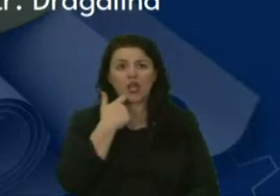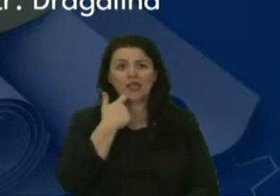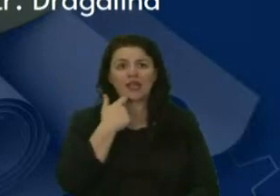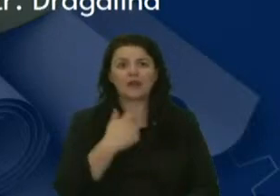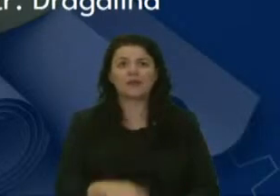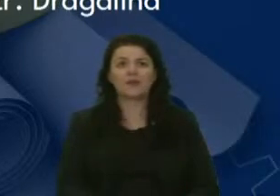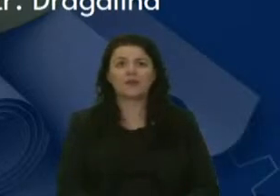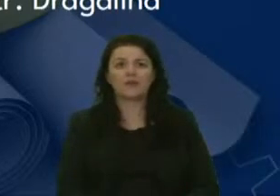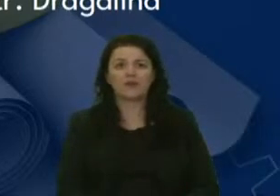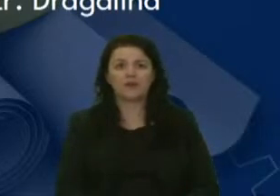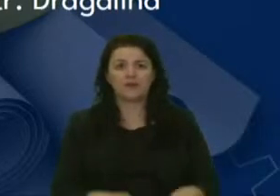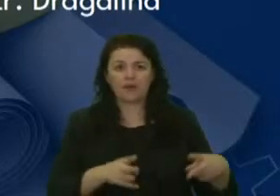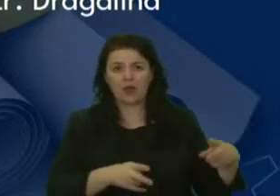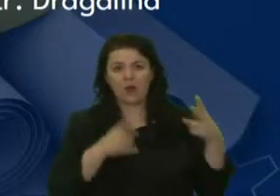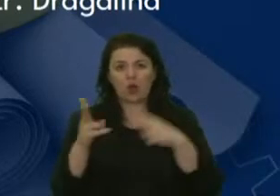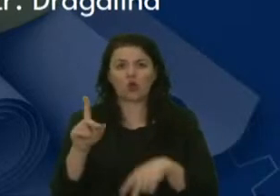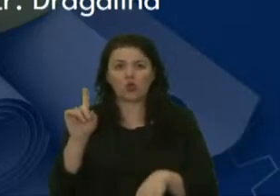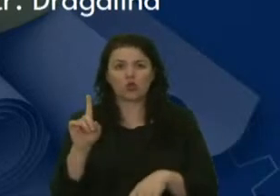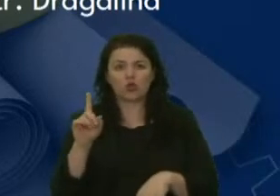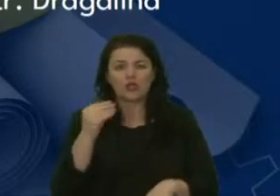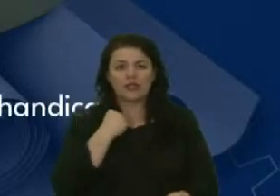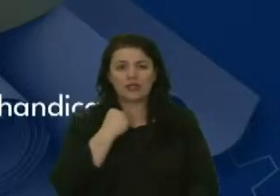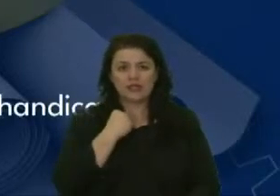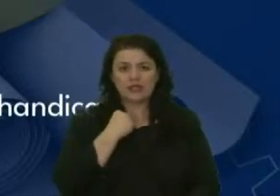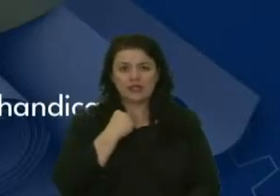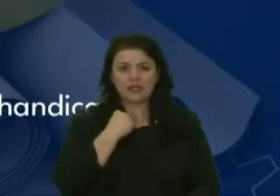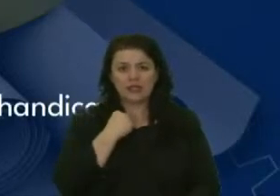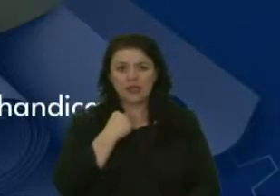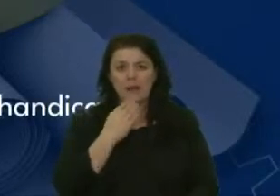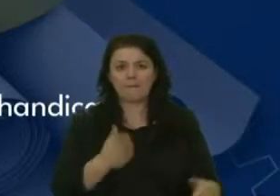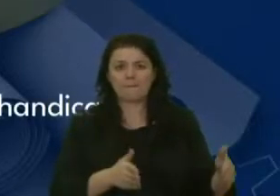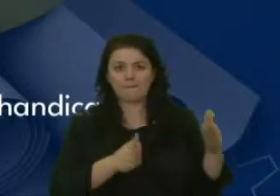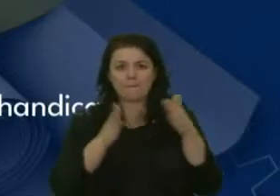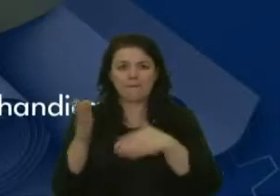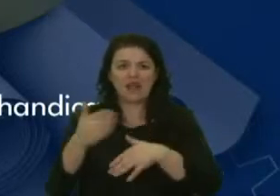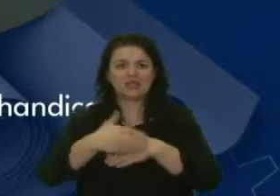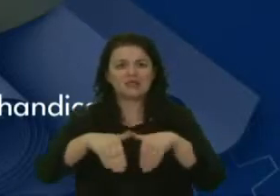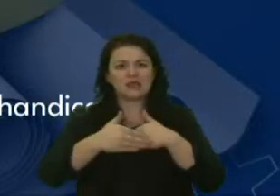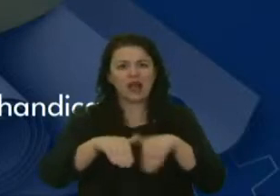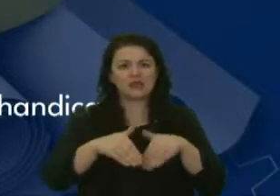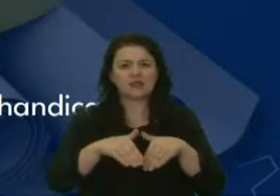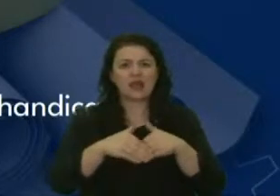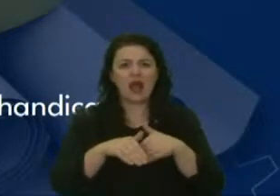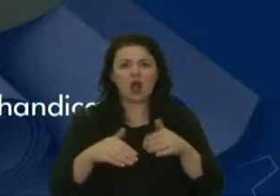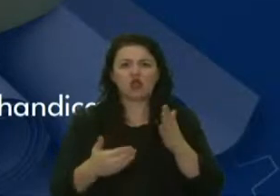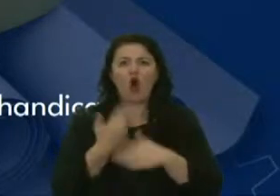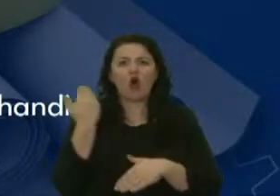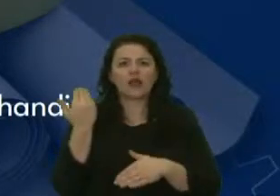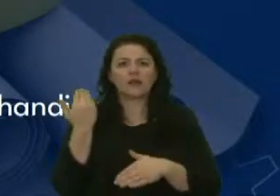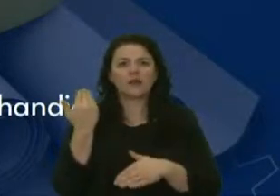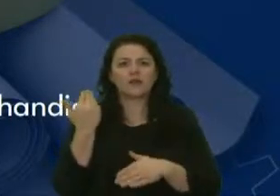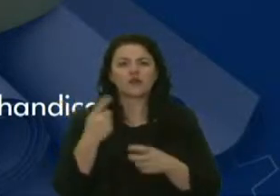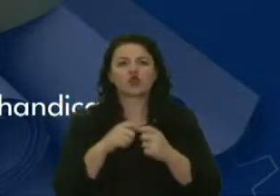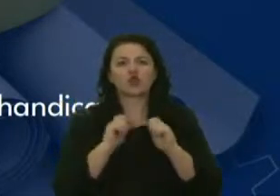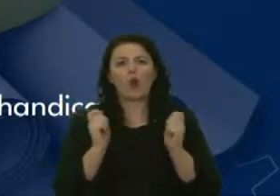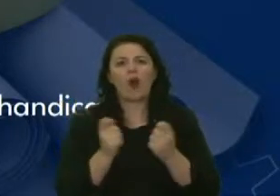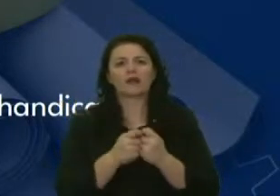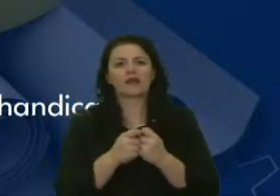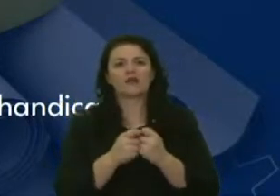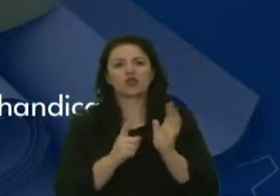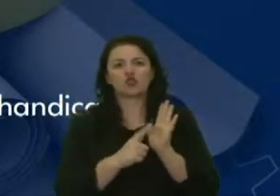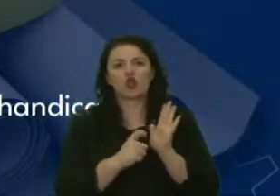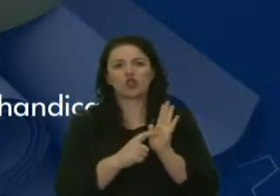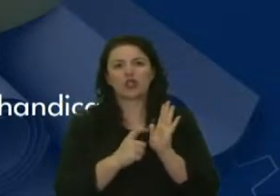reabilitarea podului de la 1 decembrie supralărgirea și modernizarea străzii Fagului străzile noi care intră în proiectare Toate aceste străzi au fost